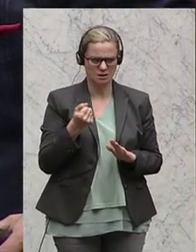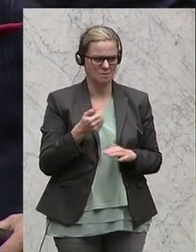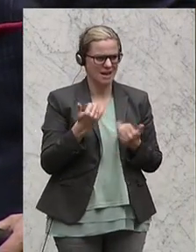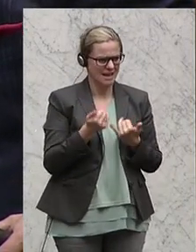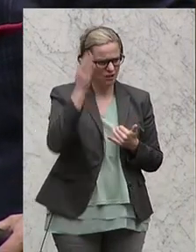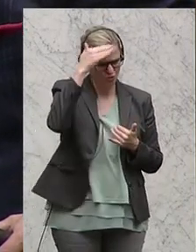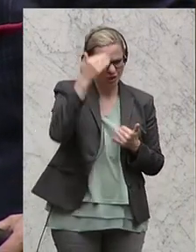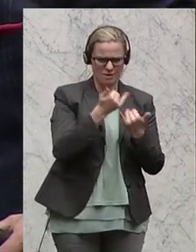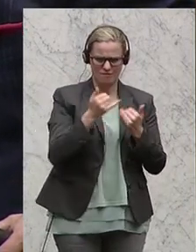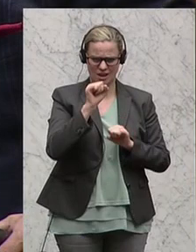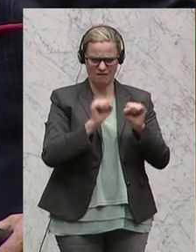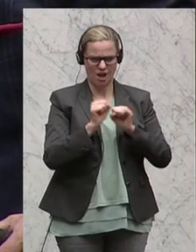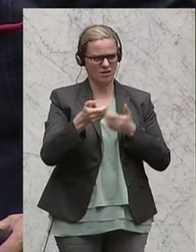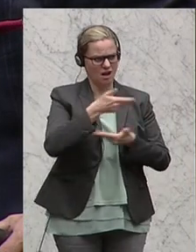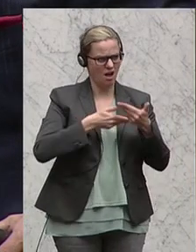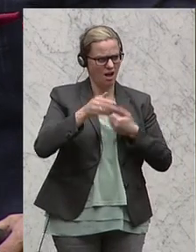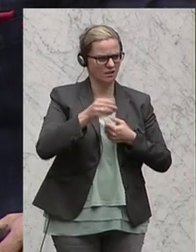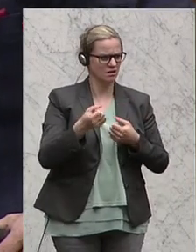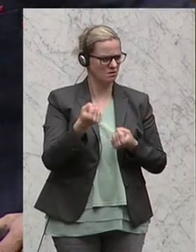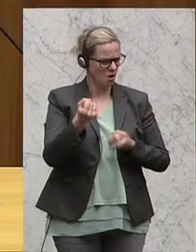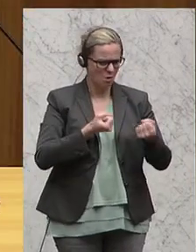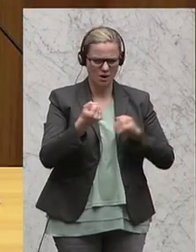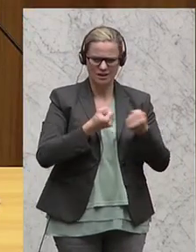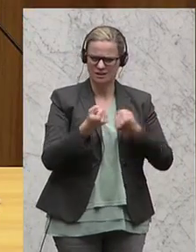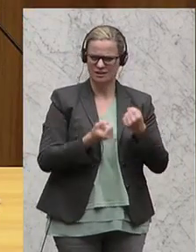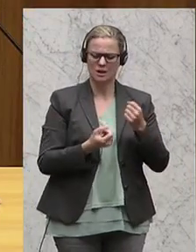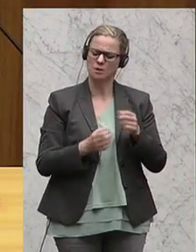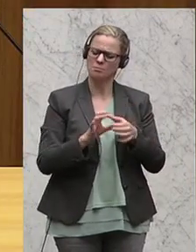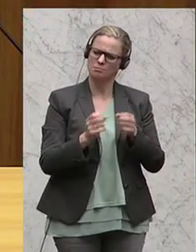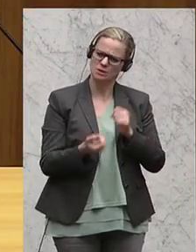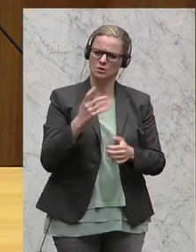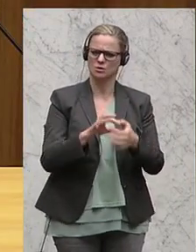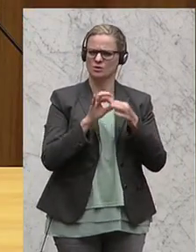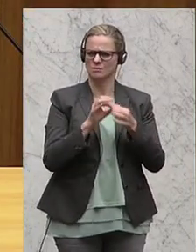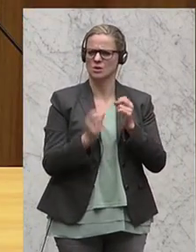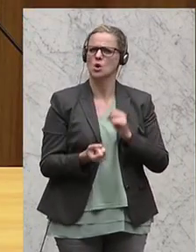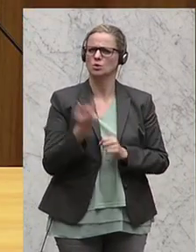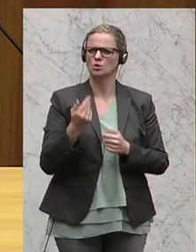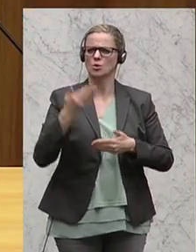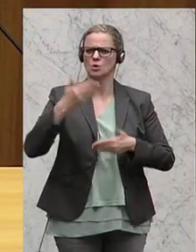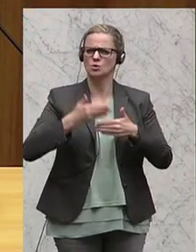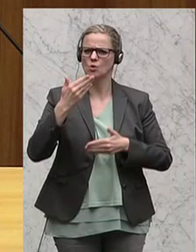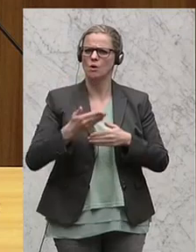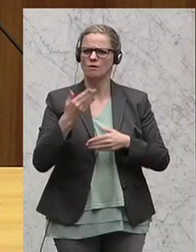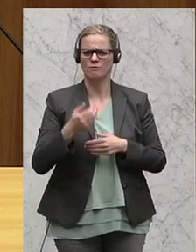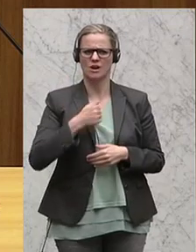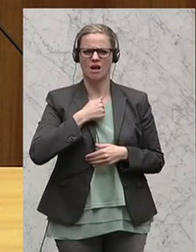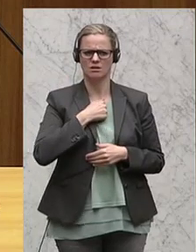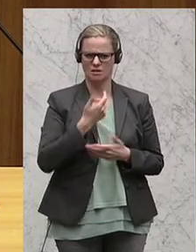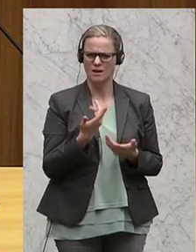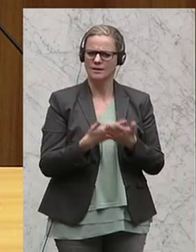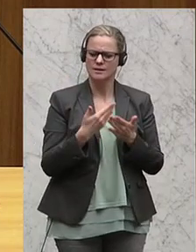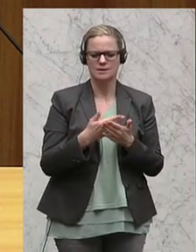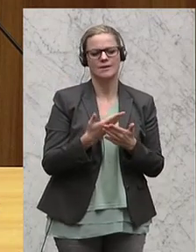gerade jetzt mit den Sonderzöllen für Kanada. Darum möchte ich mich auch auf die Eckpunkte von CETA